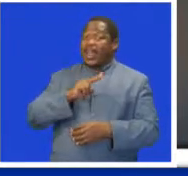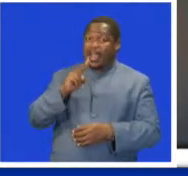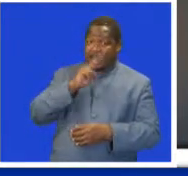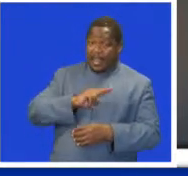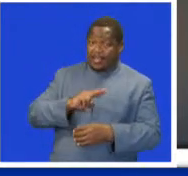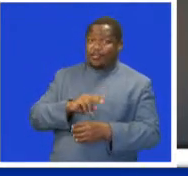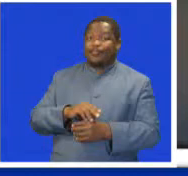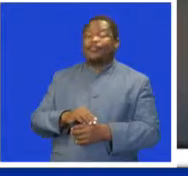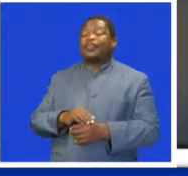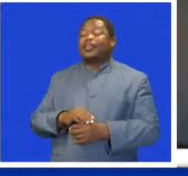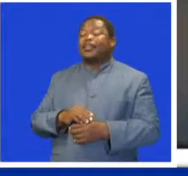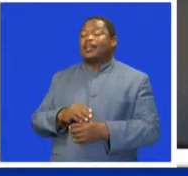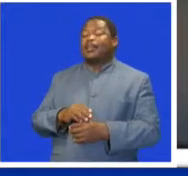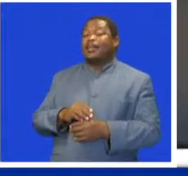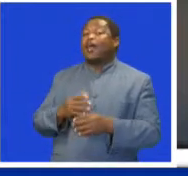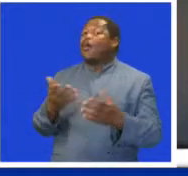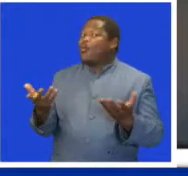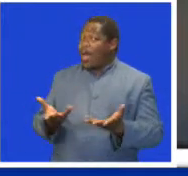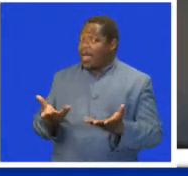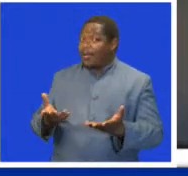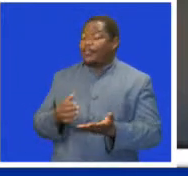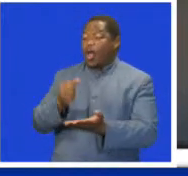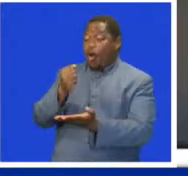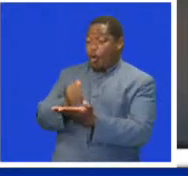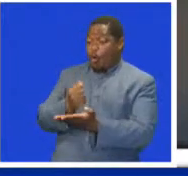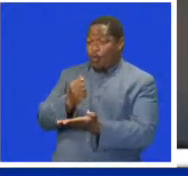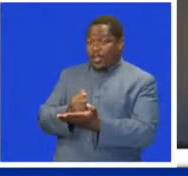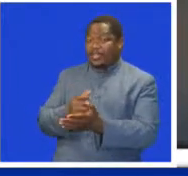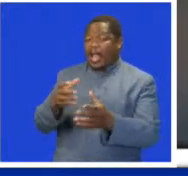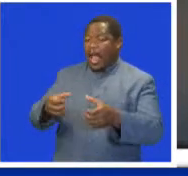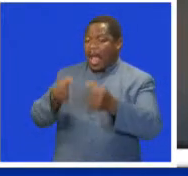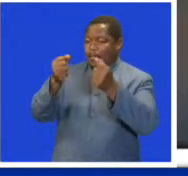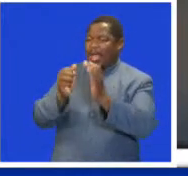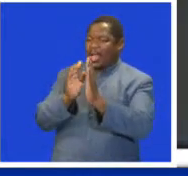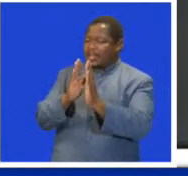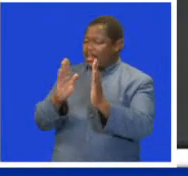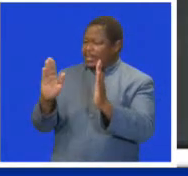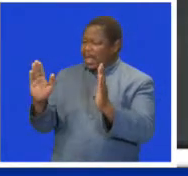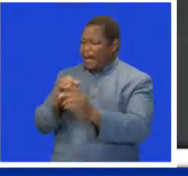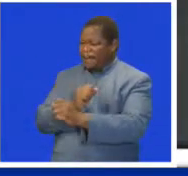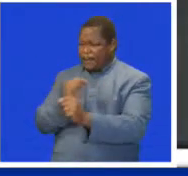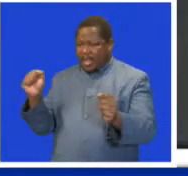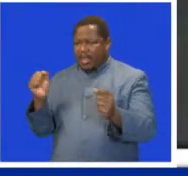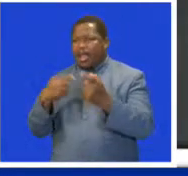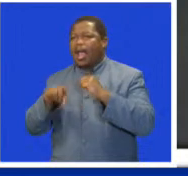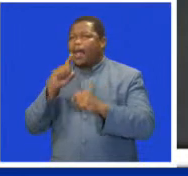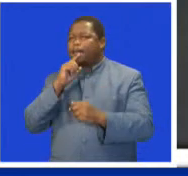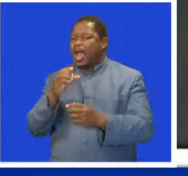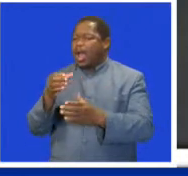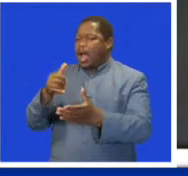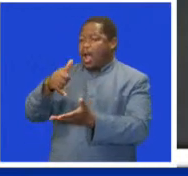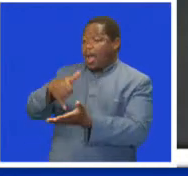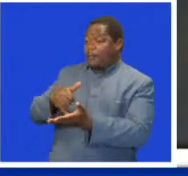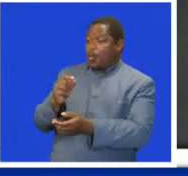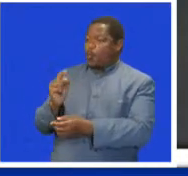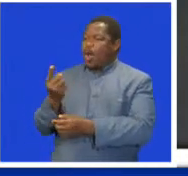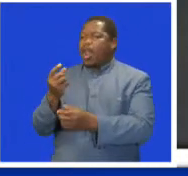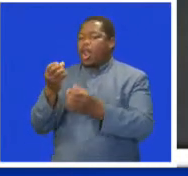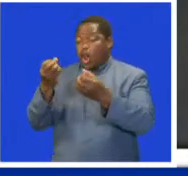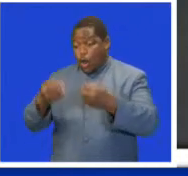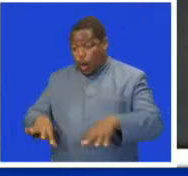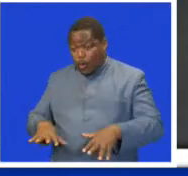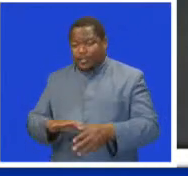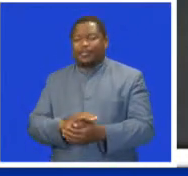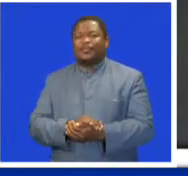lapho khona kugcinwa khona tinkomishi kulela live. Ngekusho kwaloko waba lisekela lamengameli wenhlangano lengameli